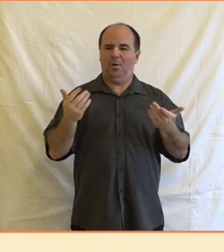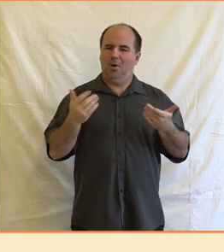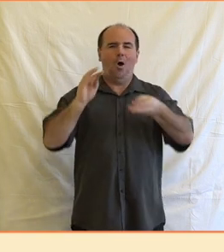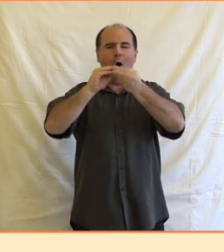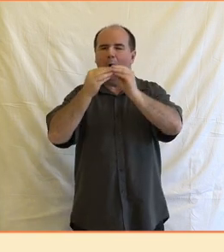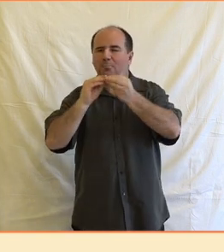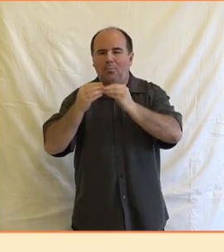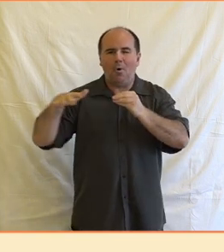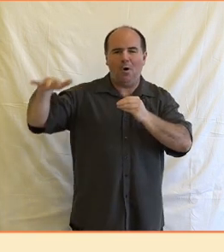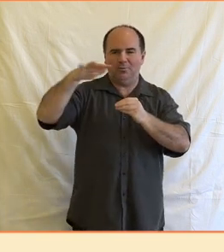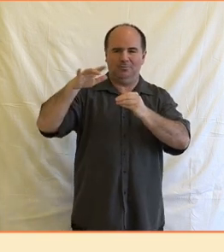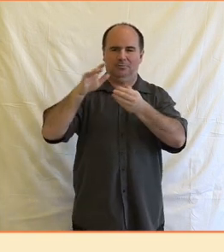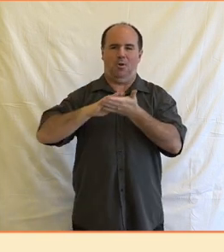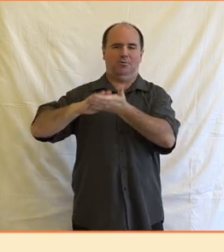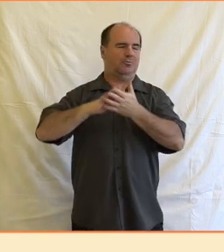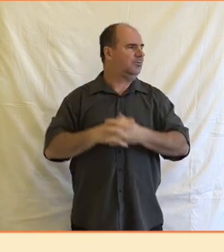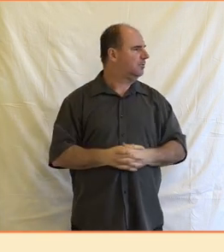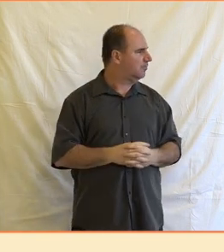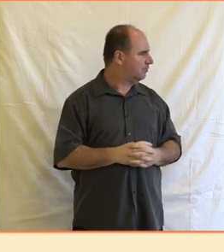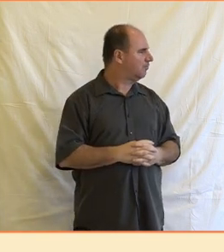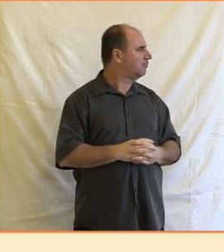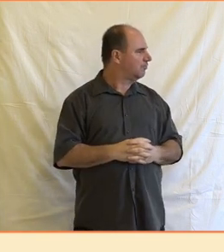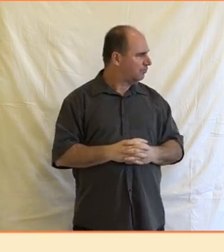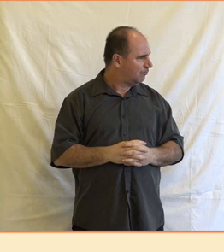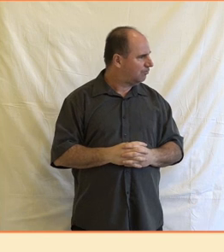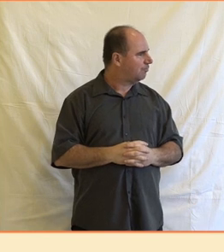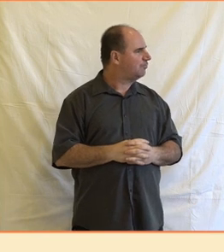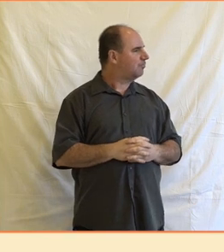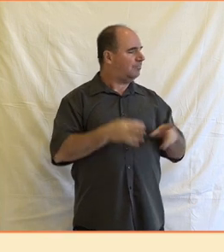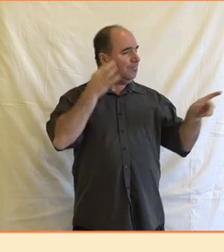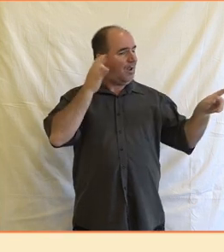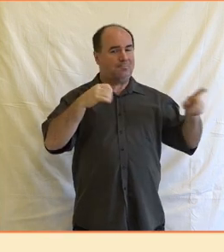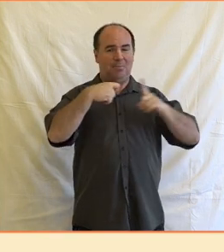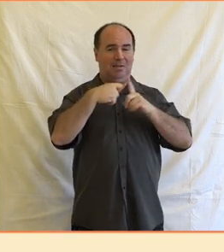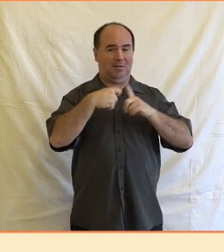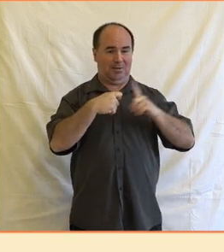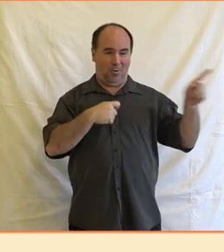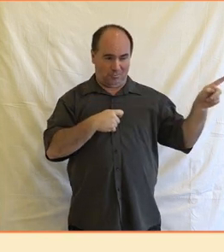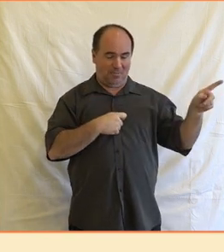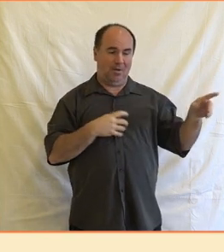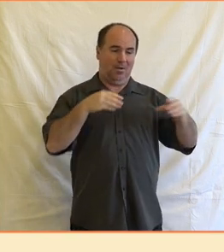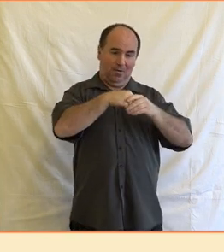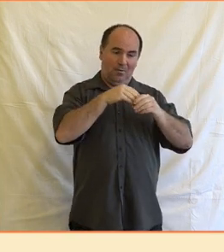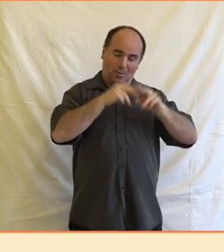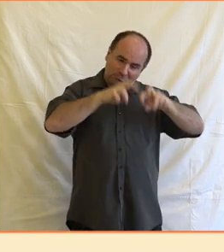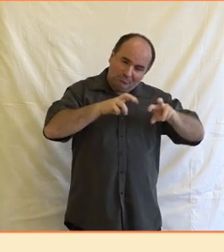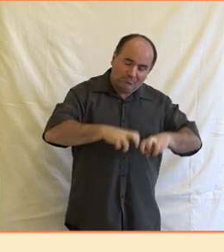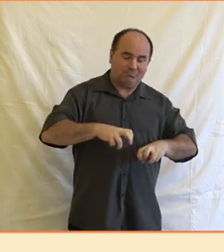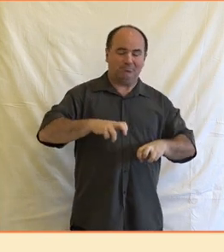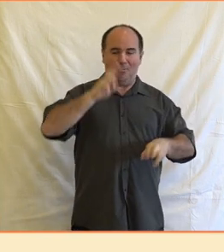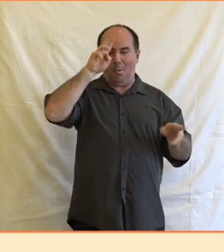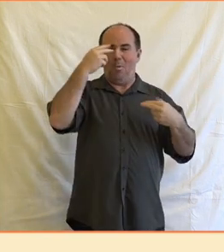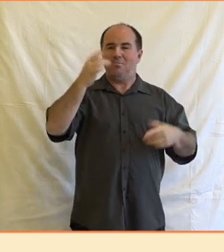Krausová z Ústavu státu a práva, která se zabývá normativním rámcem umělé inteligence strojového učení, tak pro